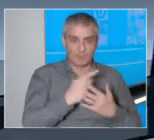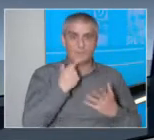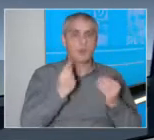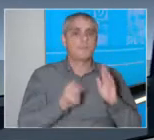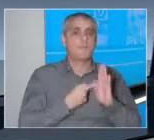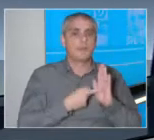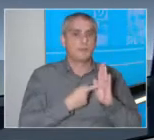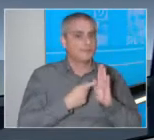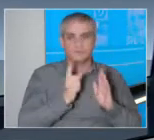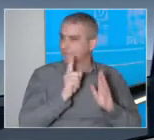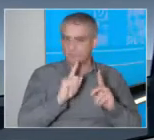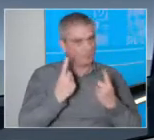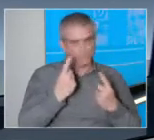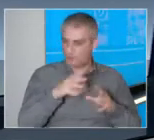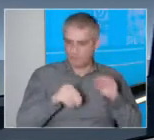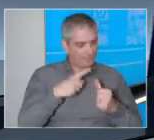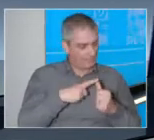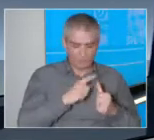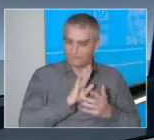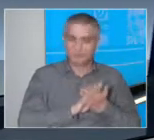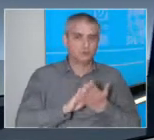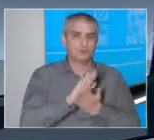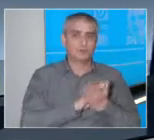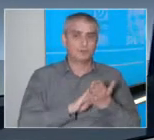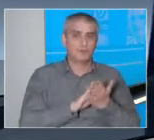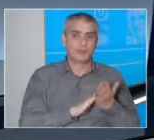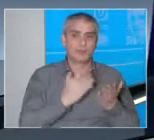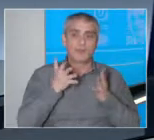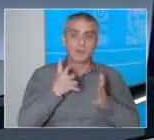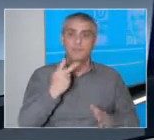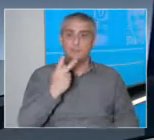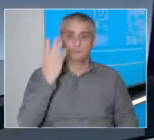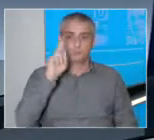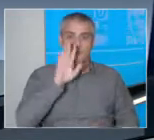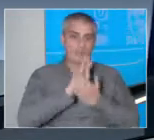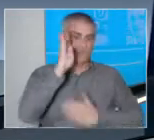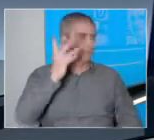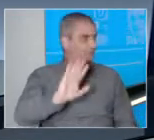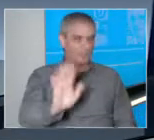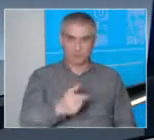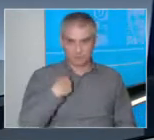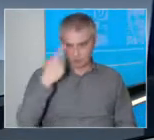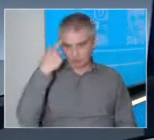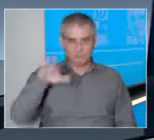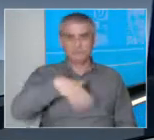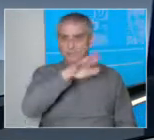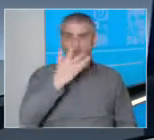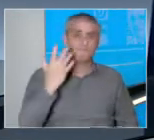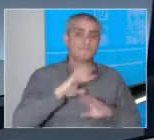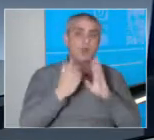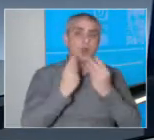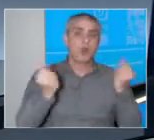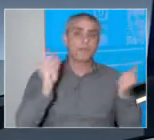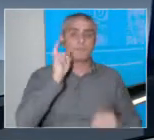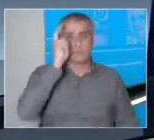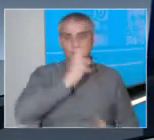ספור פעמים, זה לא אירוע ממערכת הבחירות, ואין שם שום תמונות. לא משנה, אבל הפגסוס... שנייה, זה בכלל, רגע, לא, זה חגירה. אנחנו יודעים שהסתובבו, וכל החומרים של